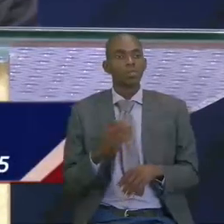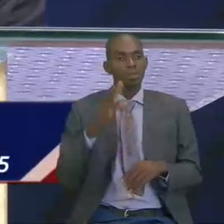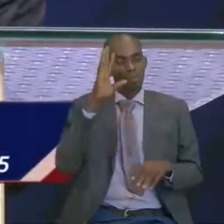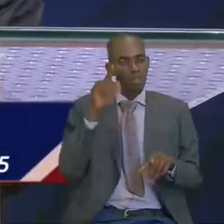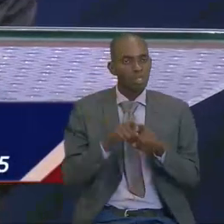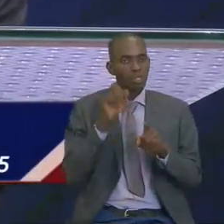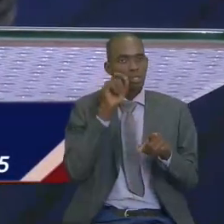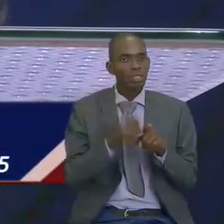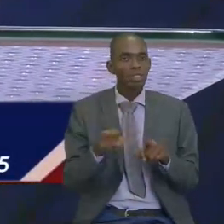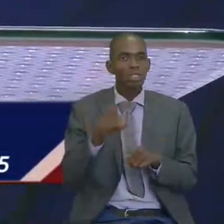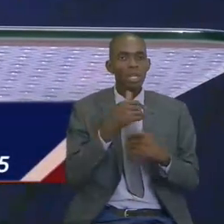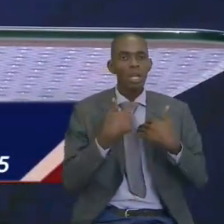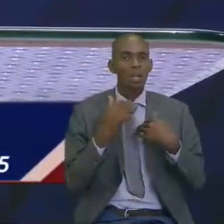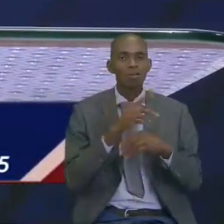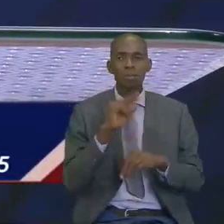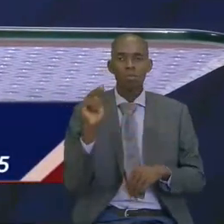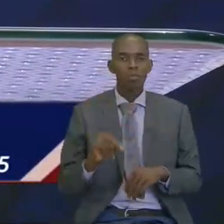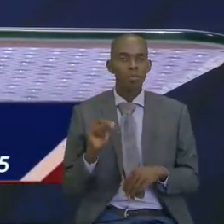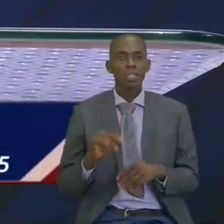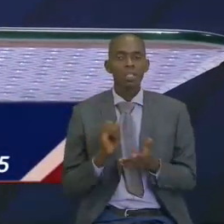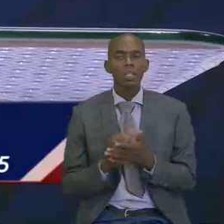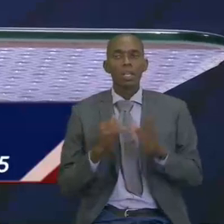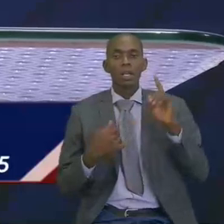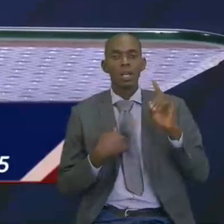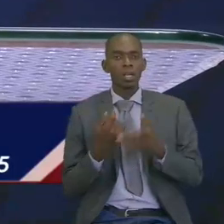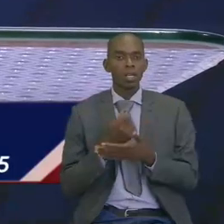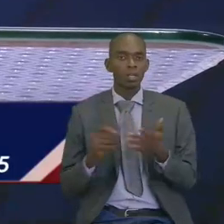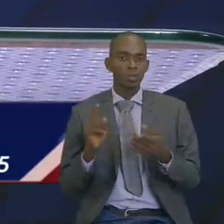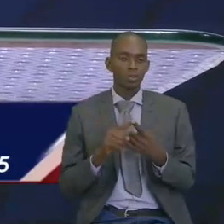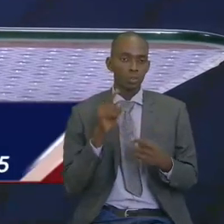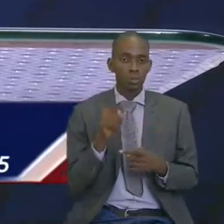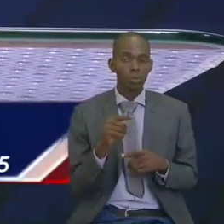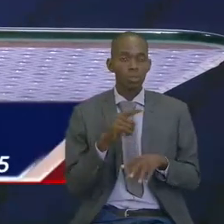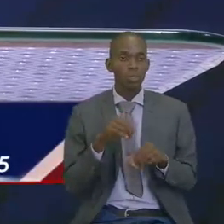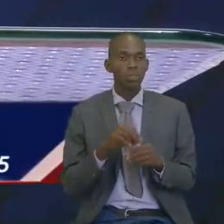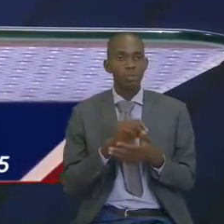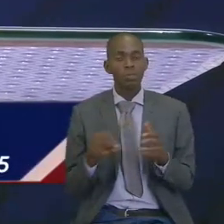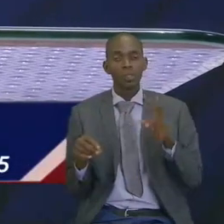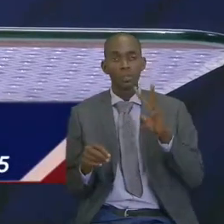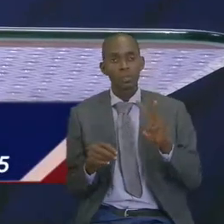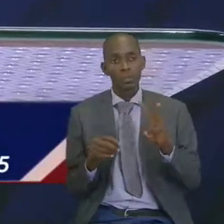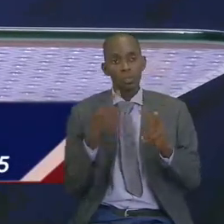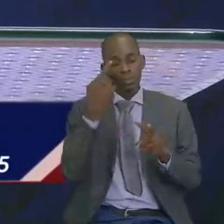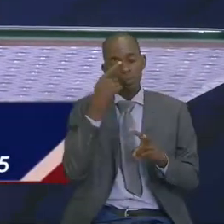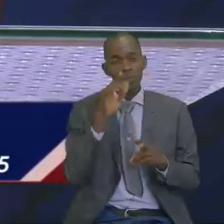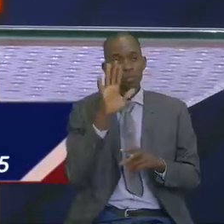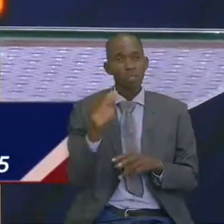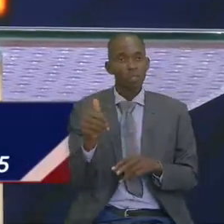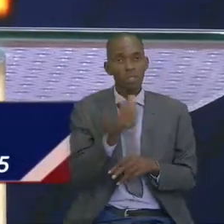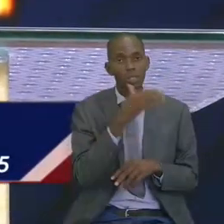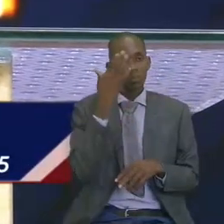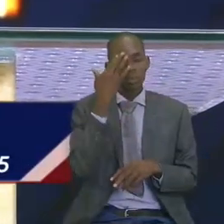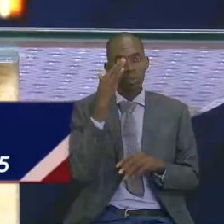1. Pour ce qui est des temps et des moments, vous n'avez pas besoin, frère, qu'on vous en écrive. Verset 2. Car